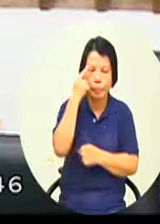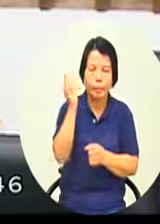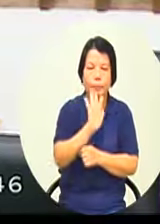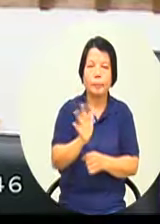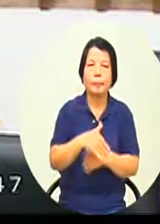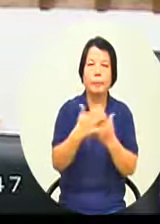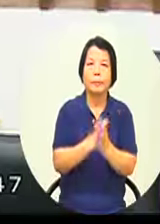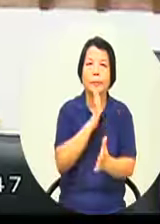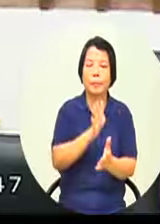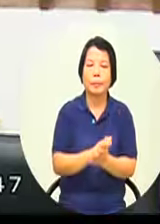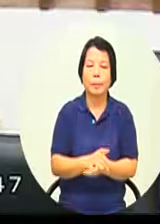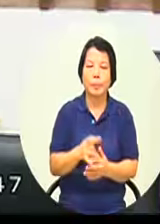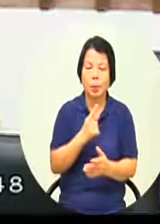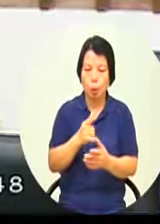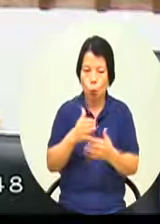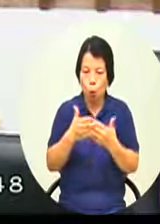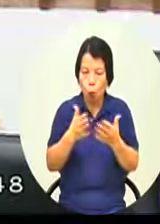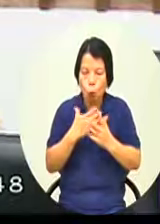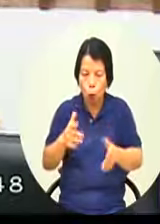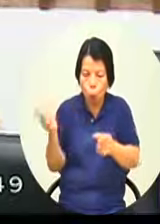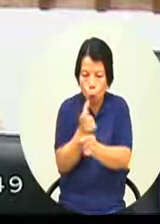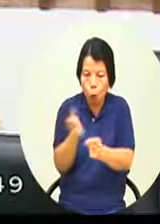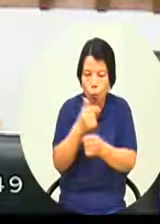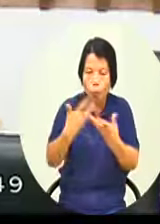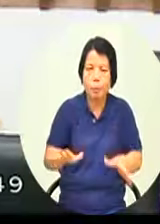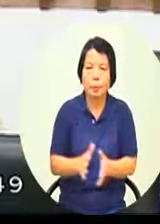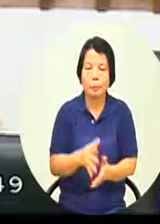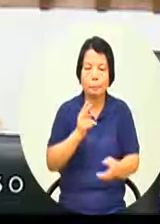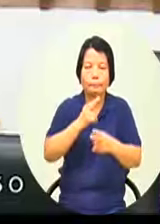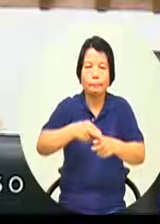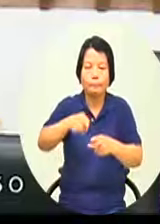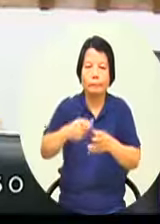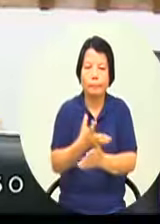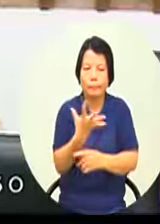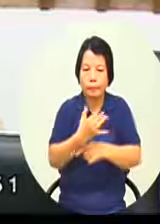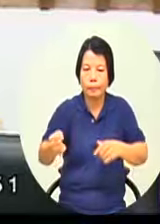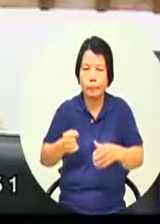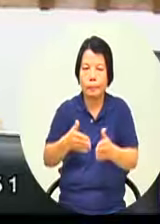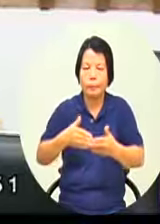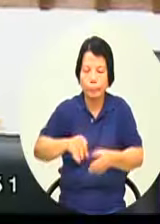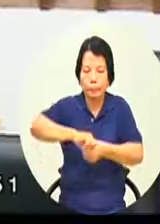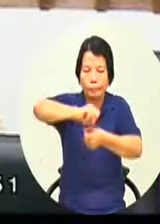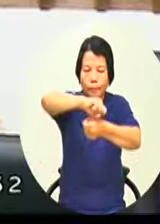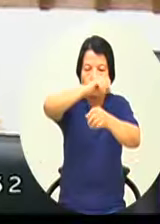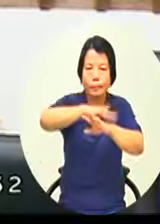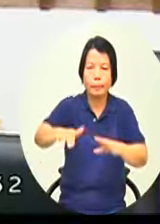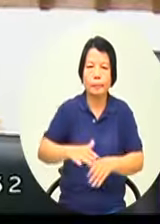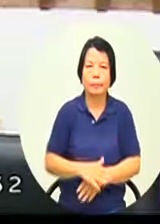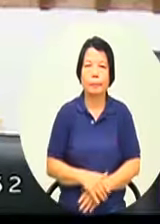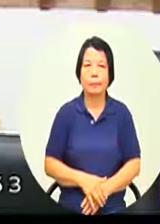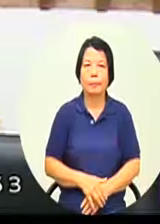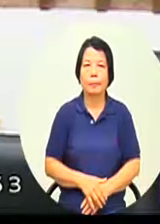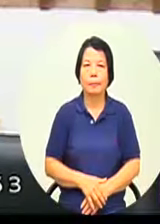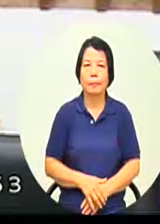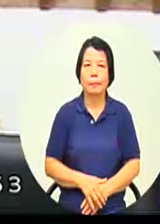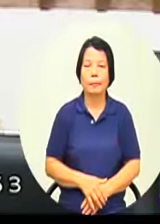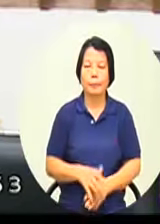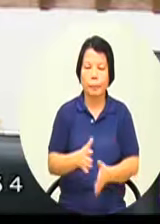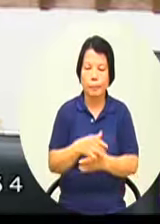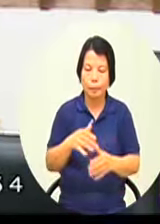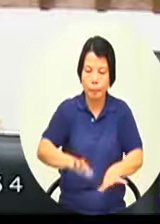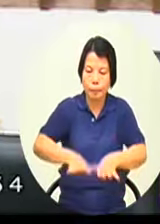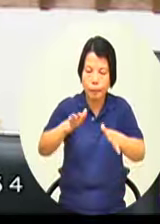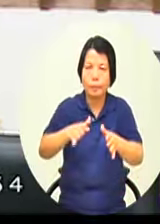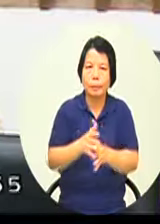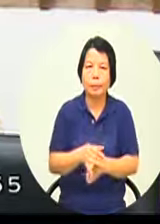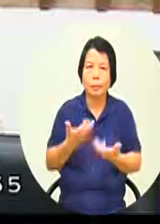年那个声音现象台风这么多，我相信这个数据可能一定还会再增加的。那提到淹水哦，就有几